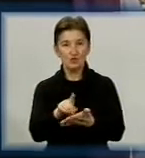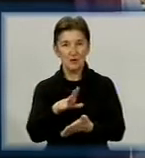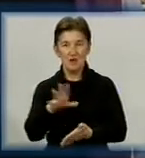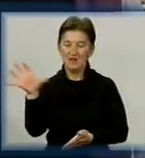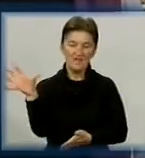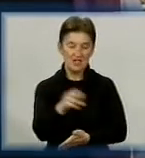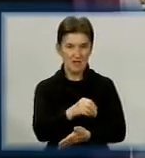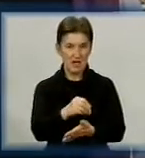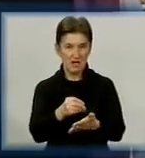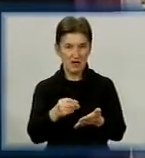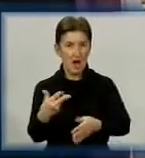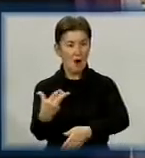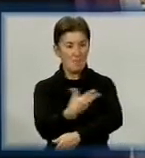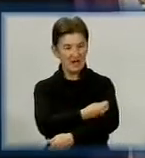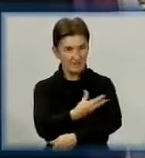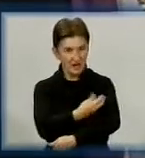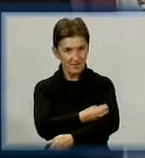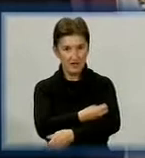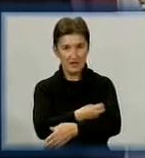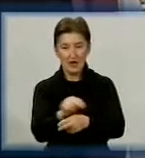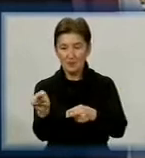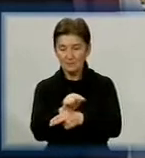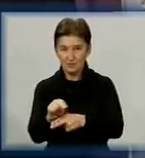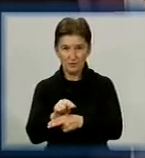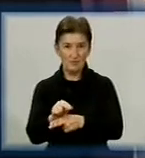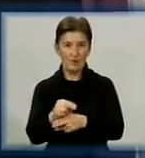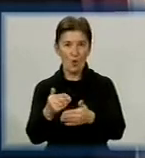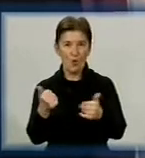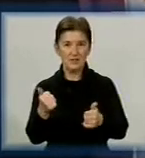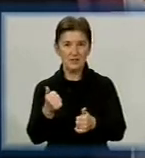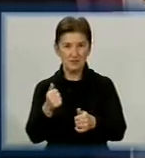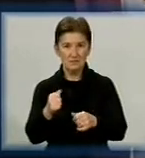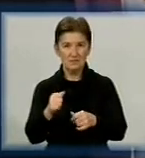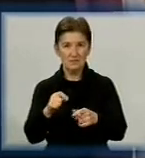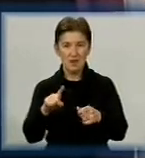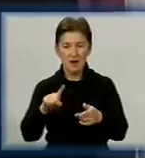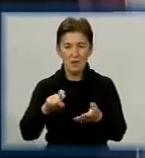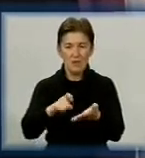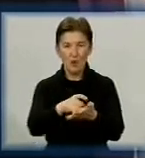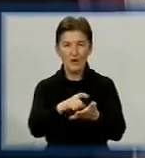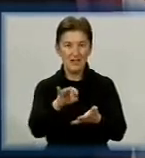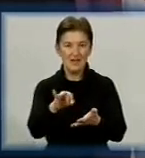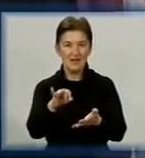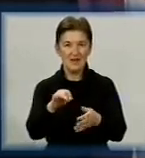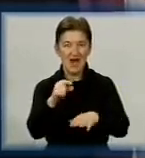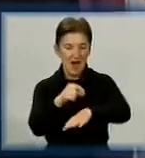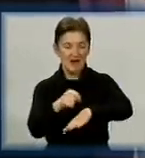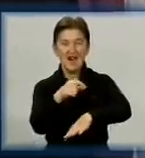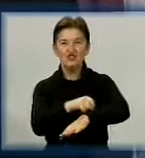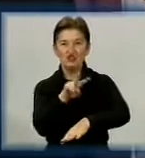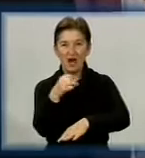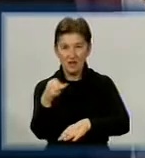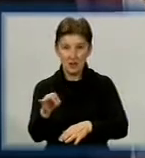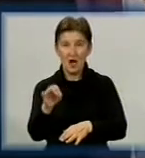обробовані від блох і клещей. Вони повинні мати здоровий вид і адекватний характер, звісно. Бувають собаки